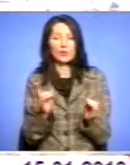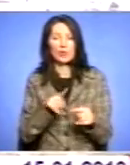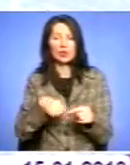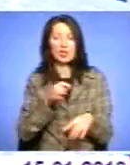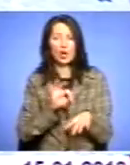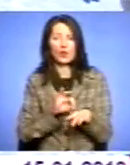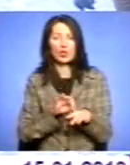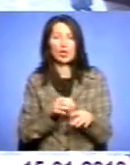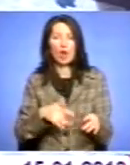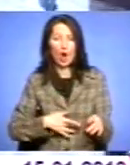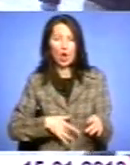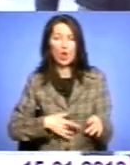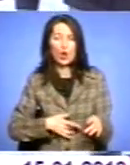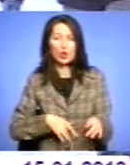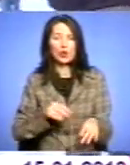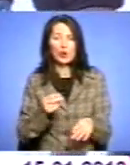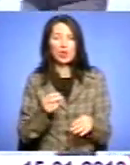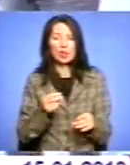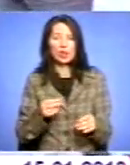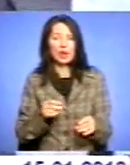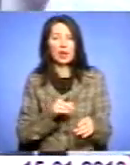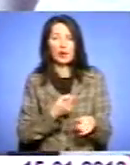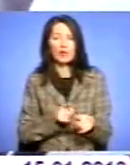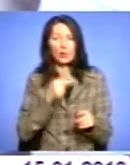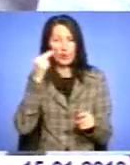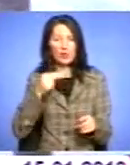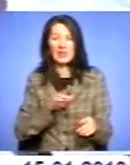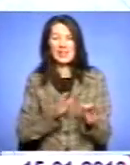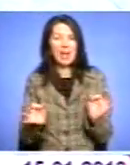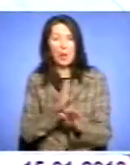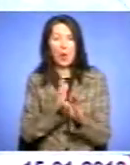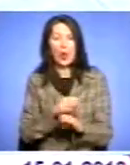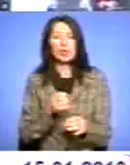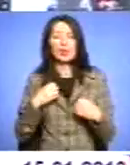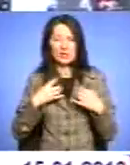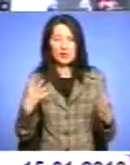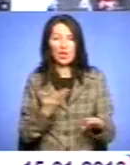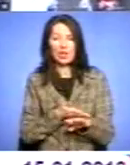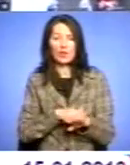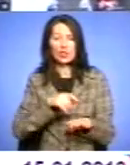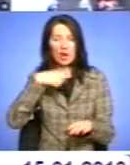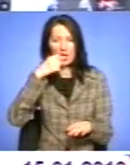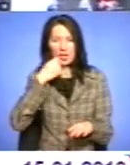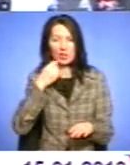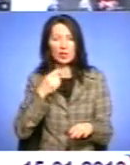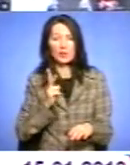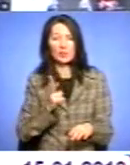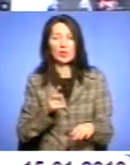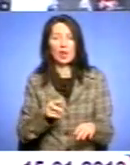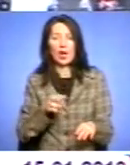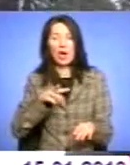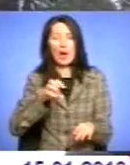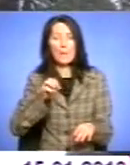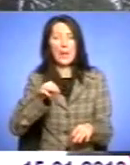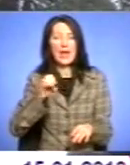шлунково-кишкового тракту. Але в цьому винна не так погода, як свята, точніше – важка їжа. Метеочутливим радять звертатися до